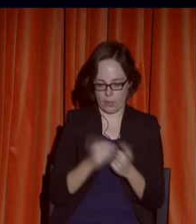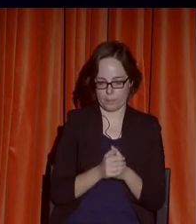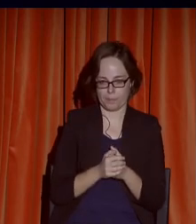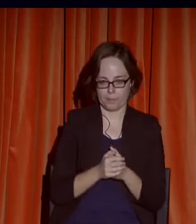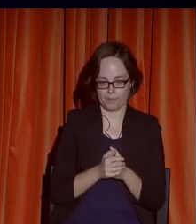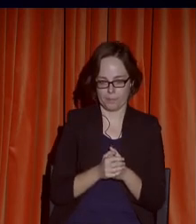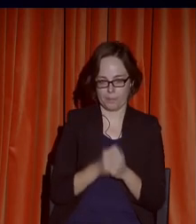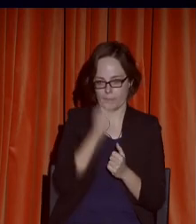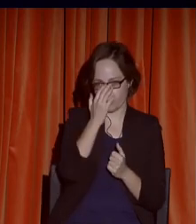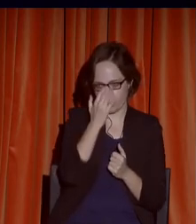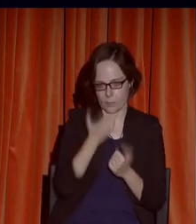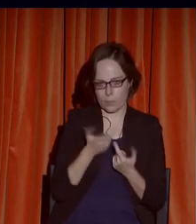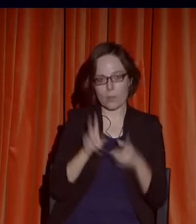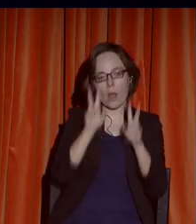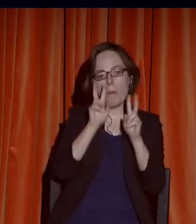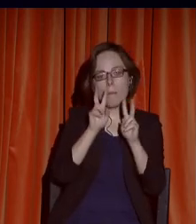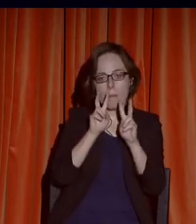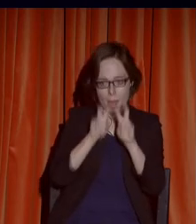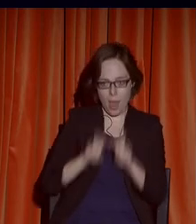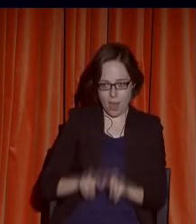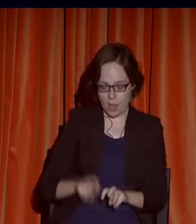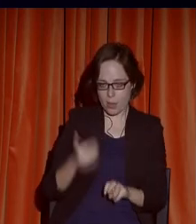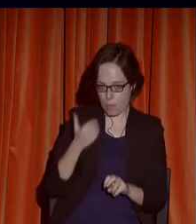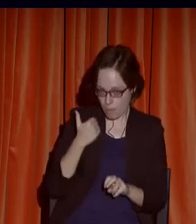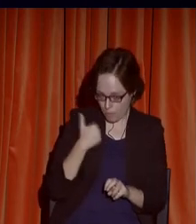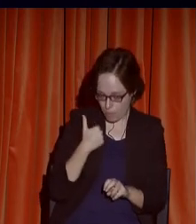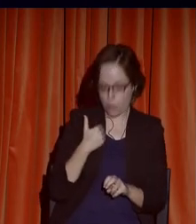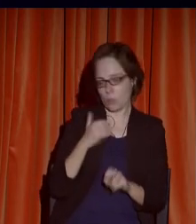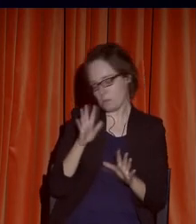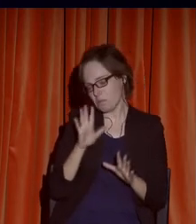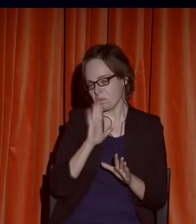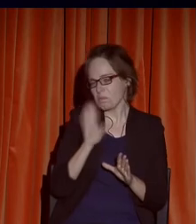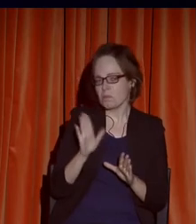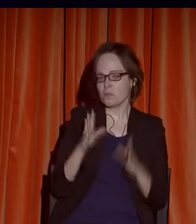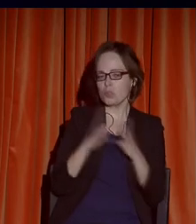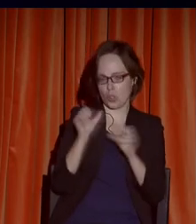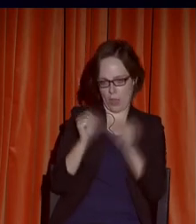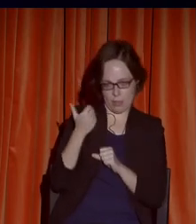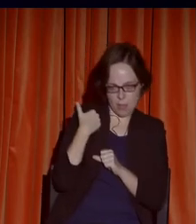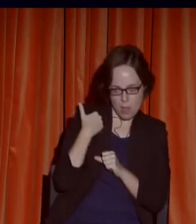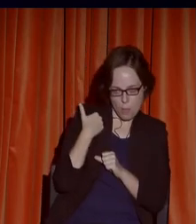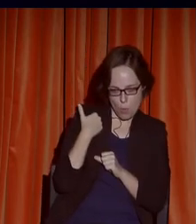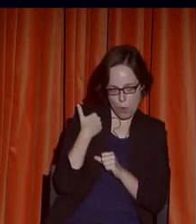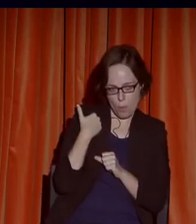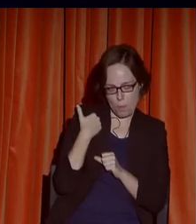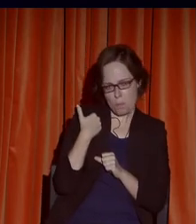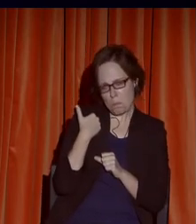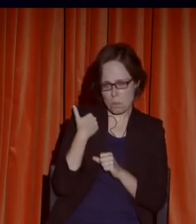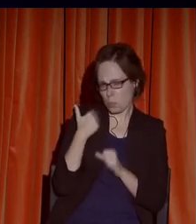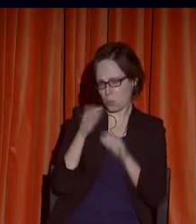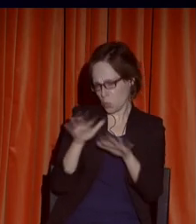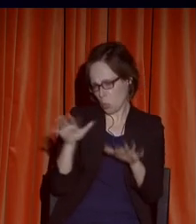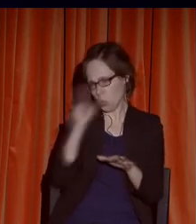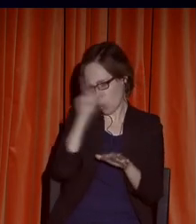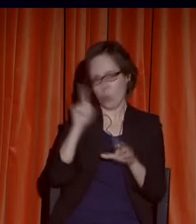Badania pokazują, że jakiś czas temu jeszcze, powiedzmy dekadę temu, była duża grupa ludzi